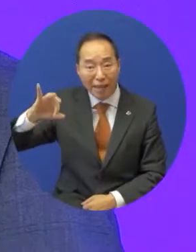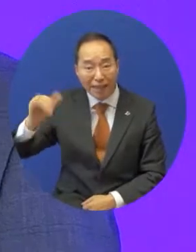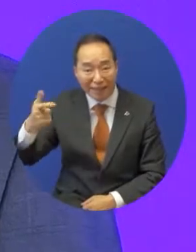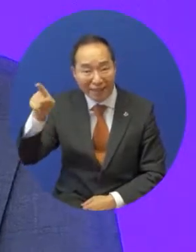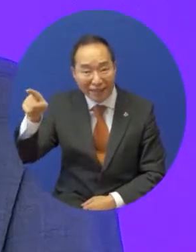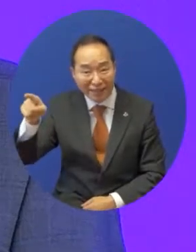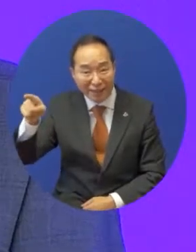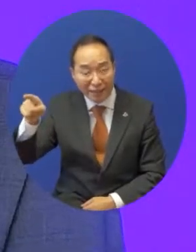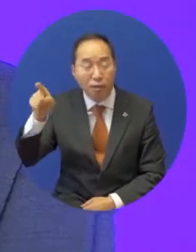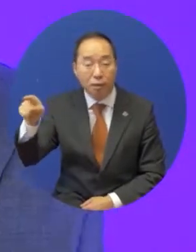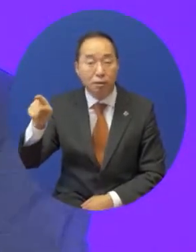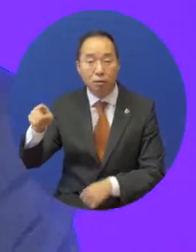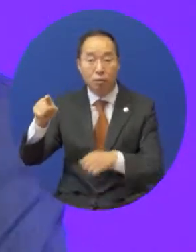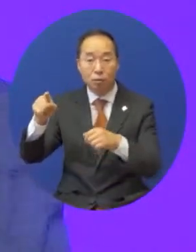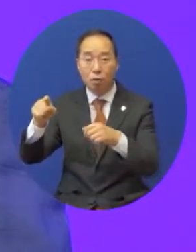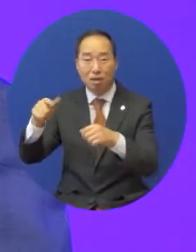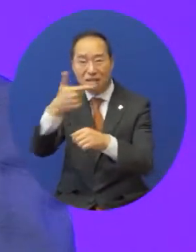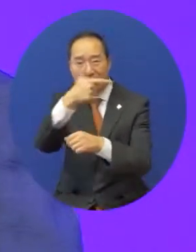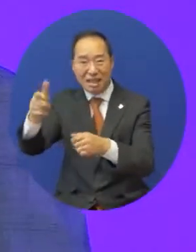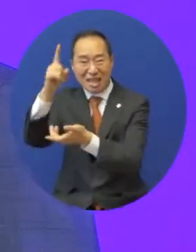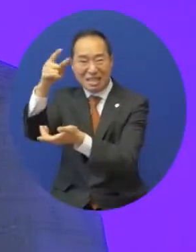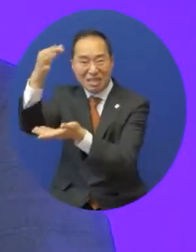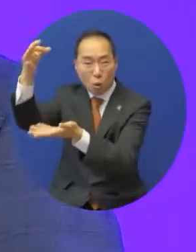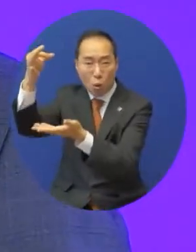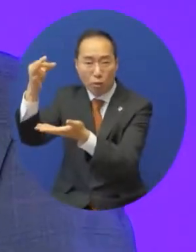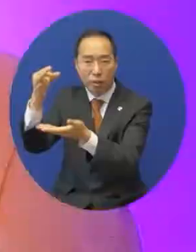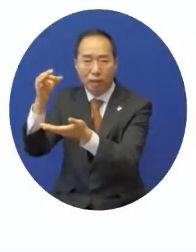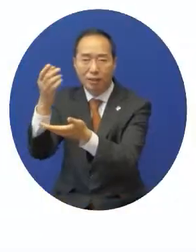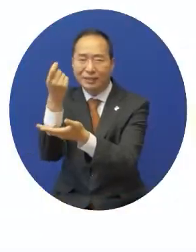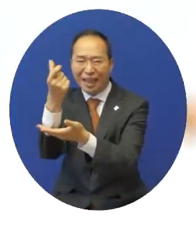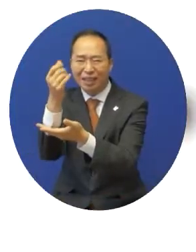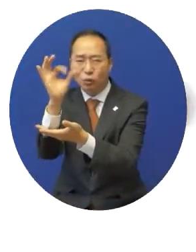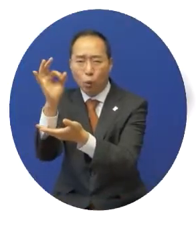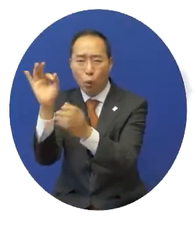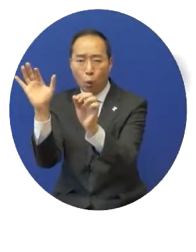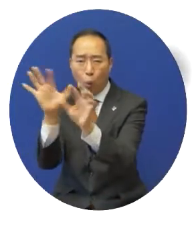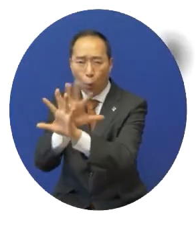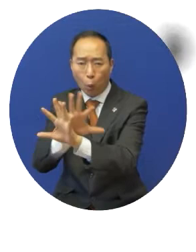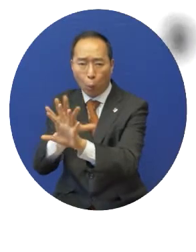토큰화는 이익 공유 시스템이 되는 거죠.